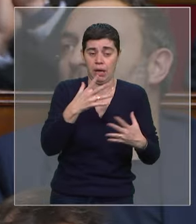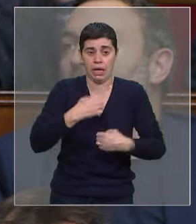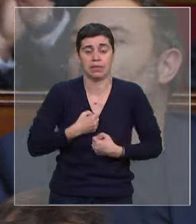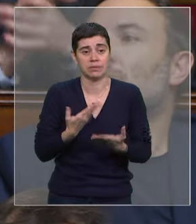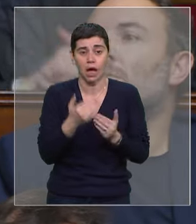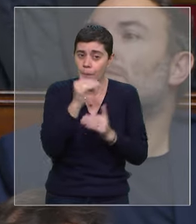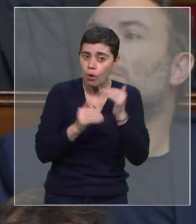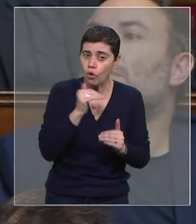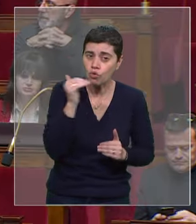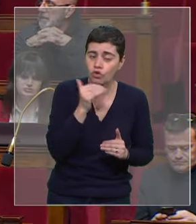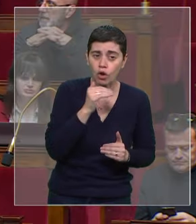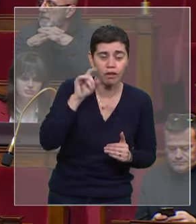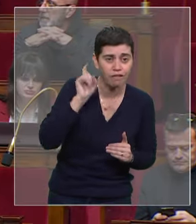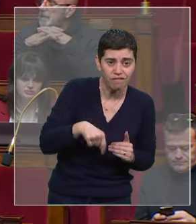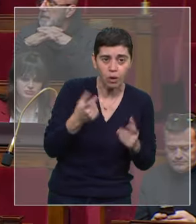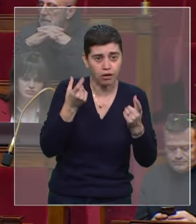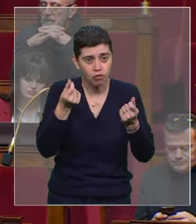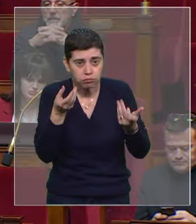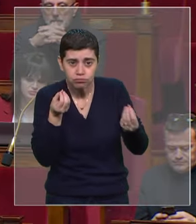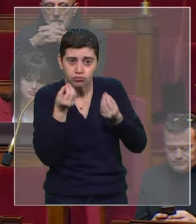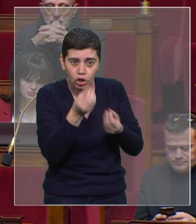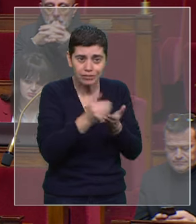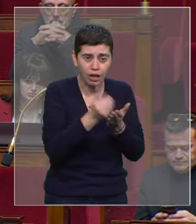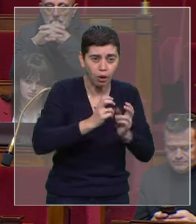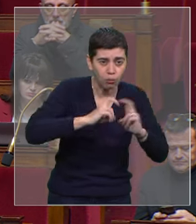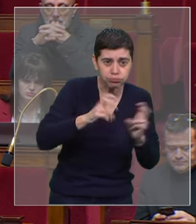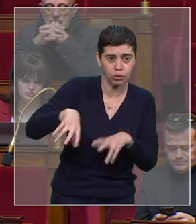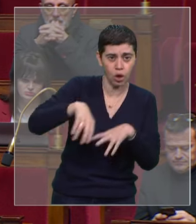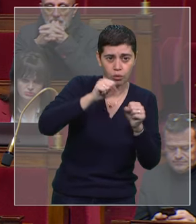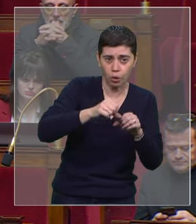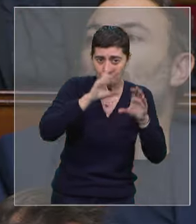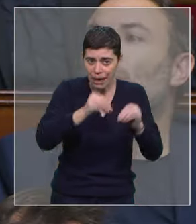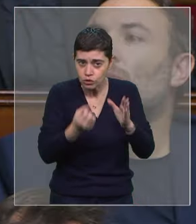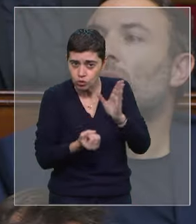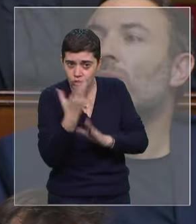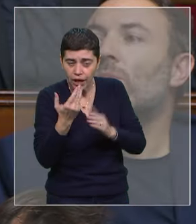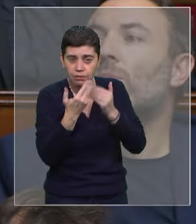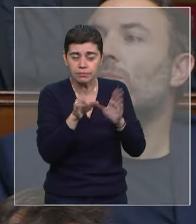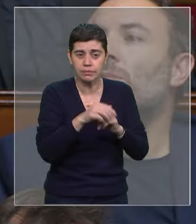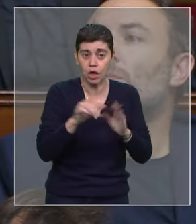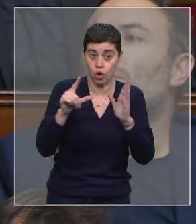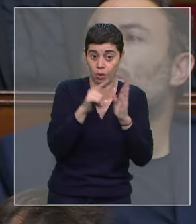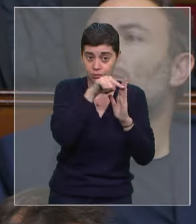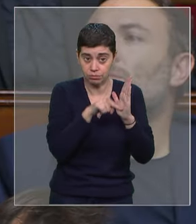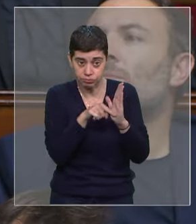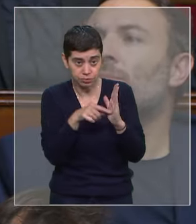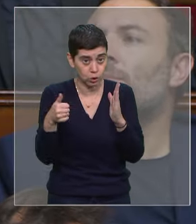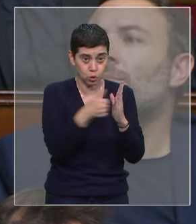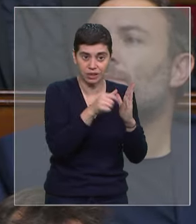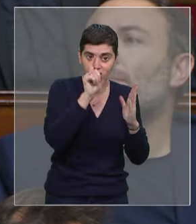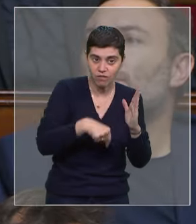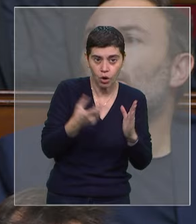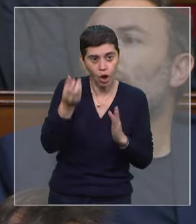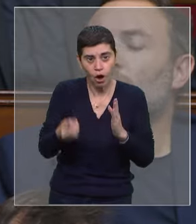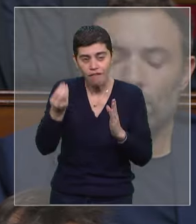avec des moyens pour augmenter les salaires, pour recruter, pour ouvrir des places. Nous exigeons le respect de la loi et la protection de tous les enfants,